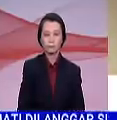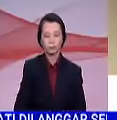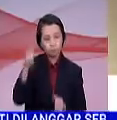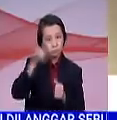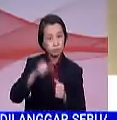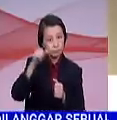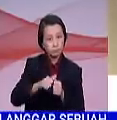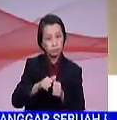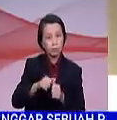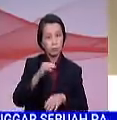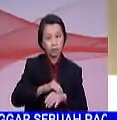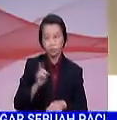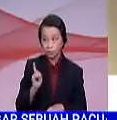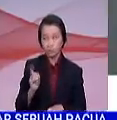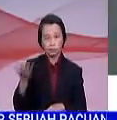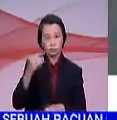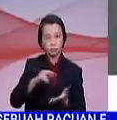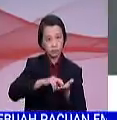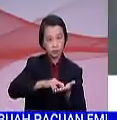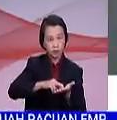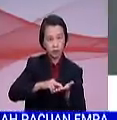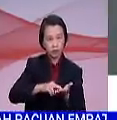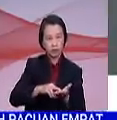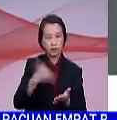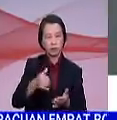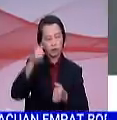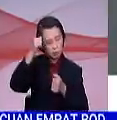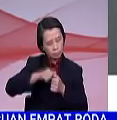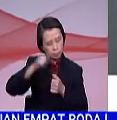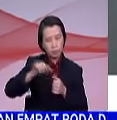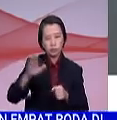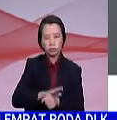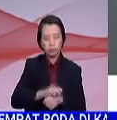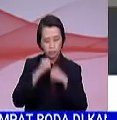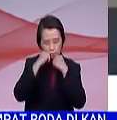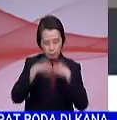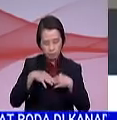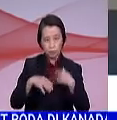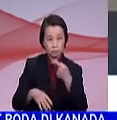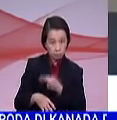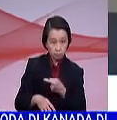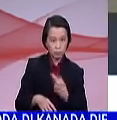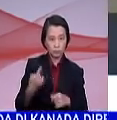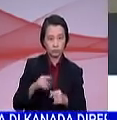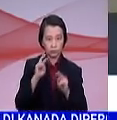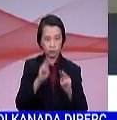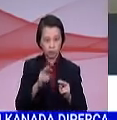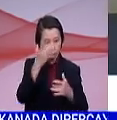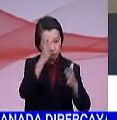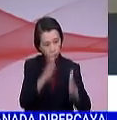Mengimbas kembali detiknya menerima rawatan, antara memori yang cukup menginsafkan apabila melihat